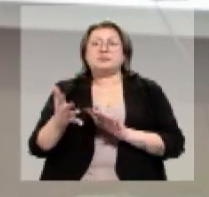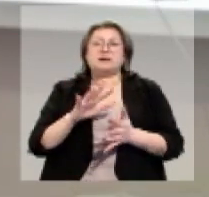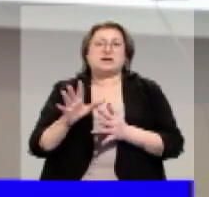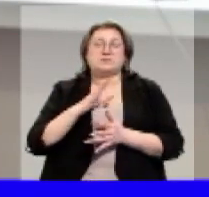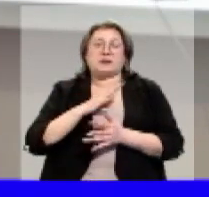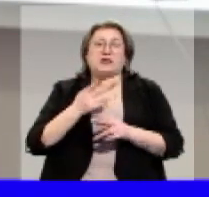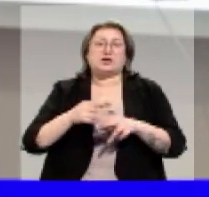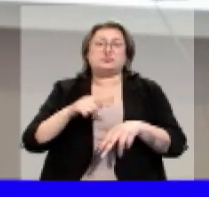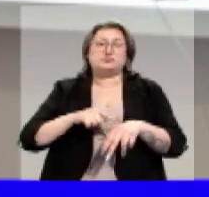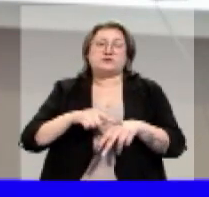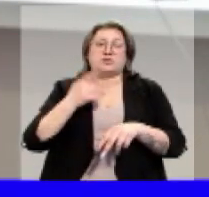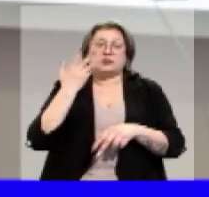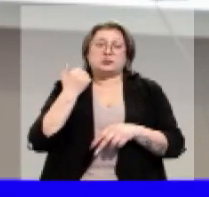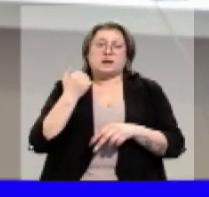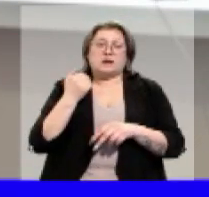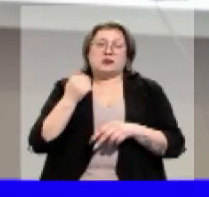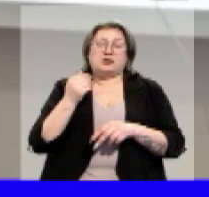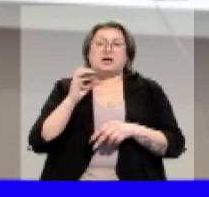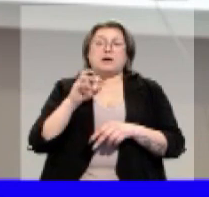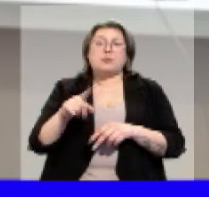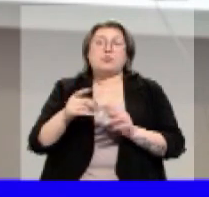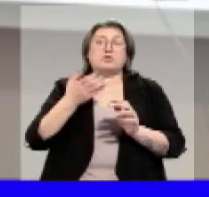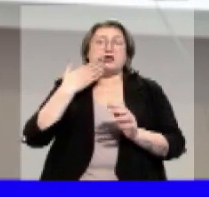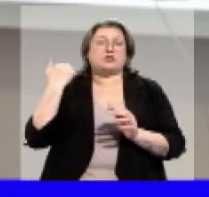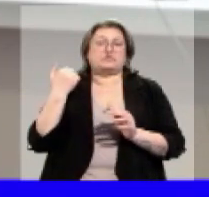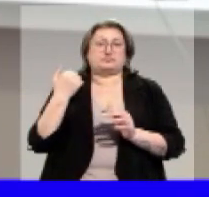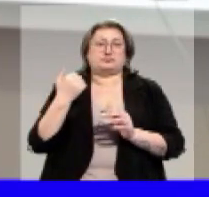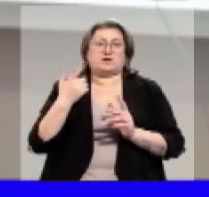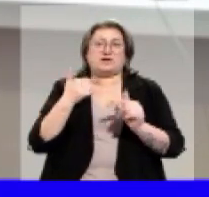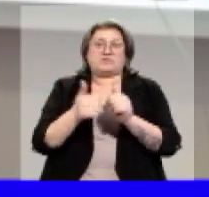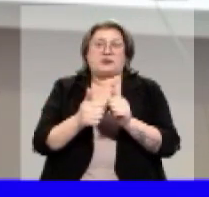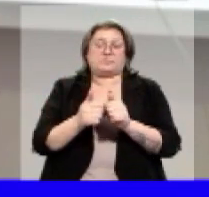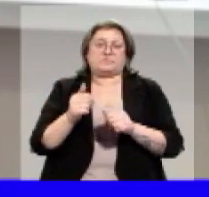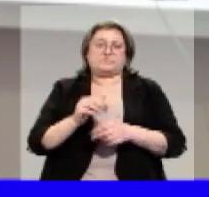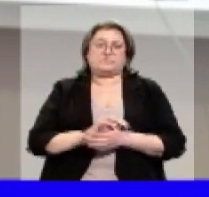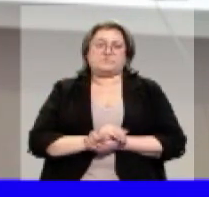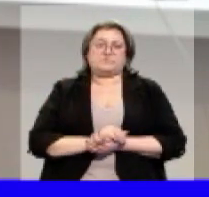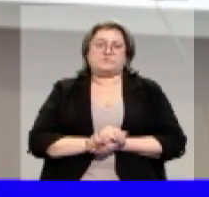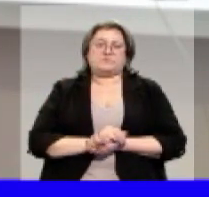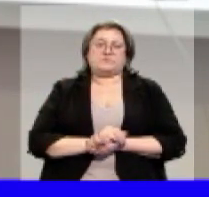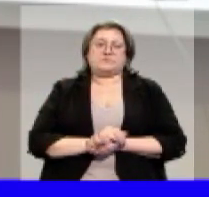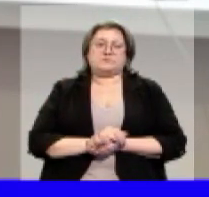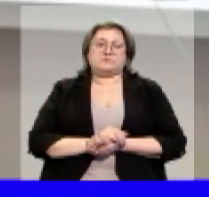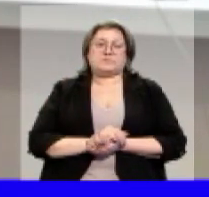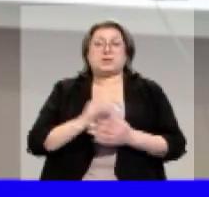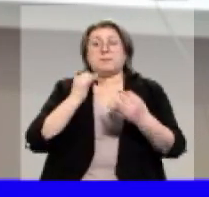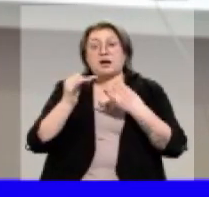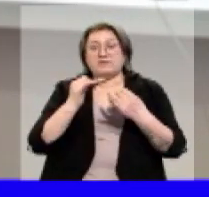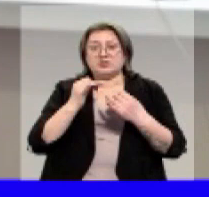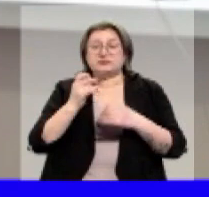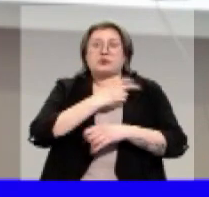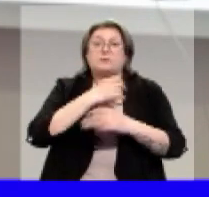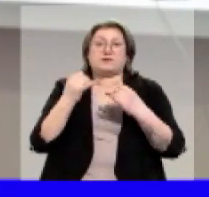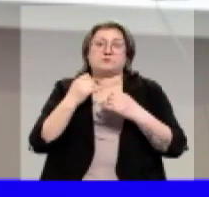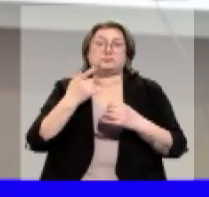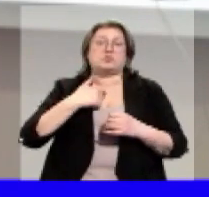Вот это чувство, когда он, ему легче сразу становится, как говорят, что в смысле прям легче становится. Поговоришь с врачом, и